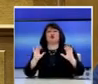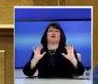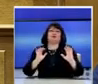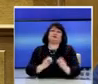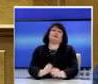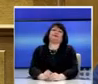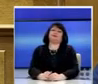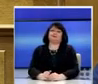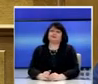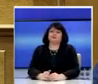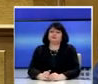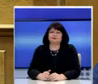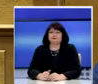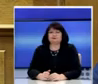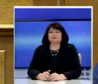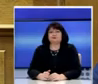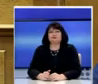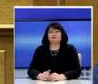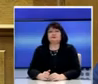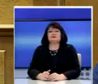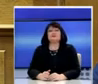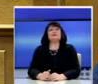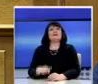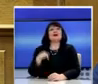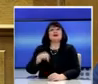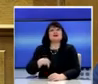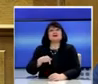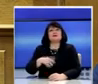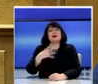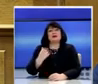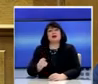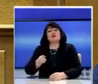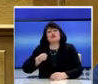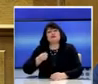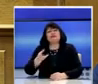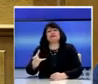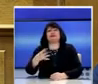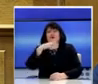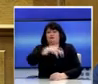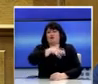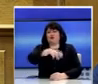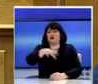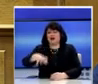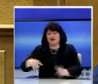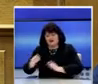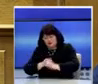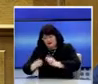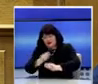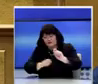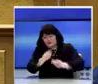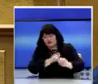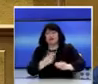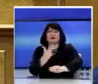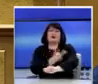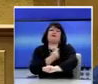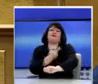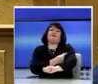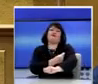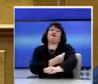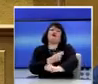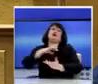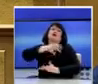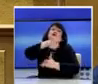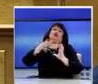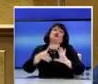κινήσεις. Και σήμερα υπάρχουν ήδη δεκάδες παραγωγικές μονάδες εμβολίων στην Ευρώπη και σε όλο